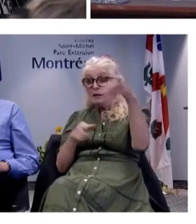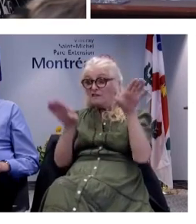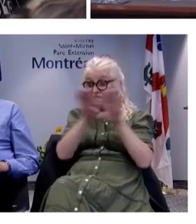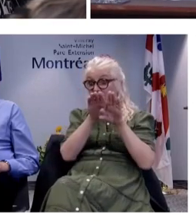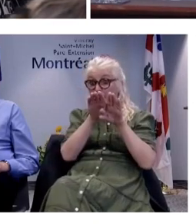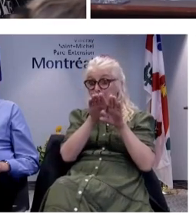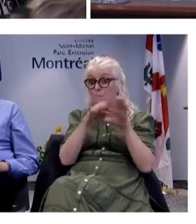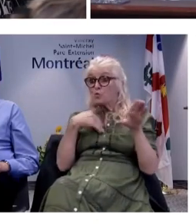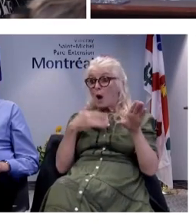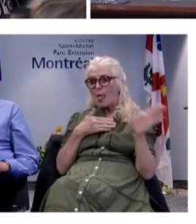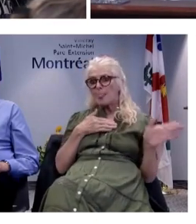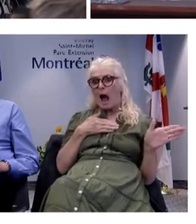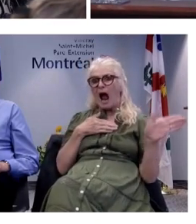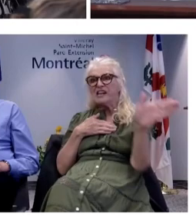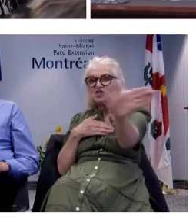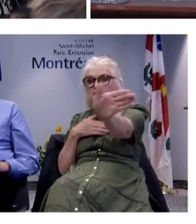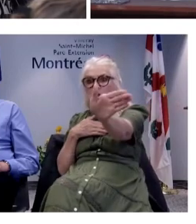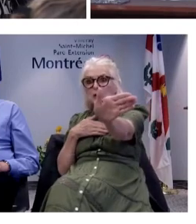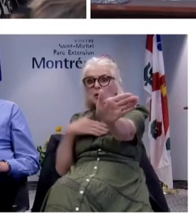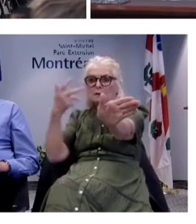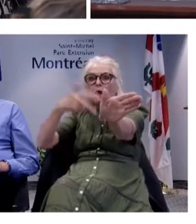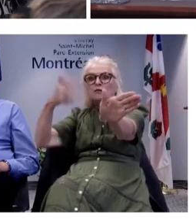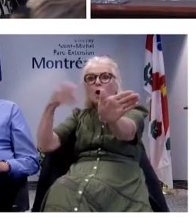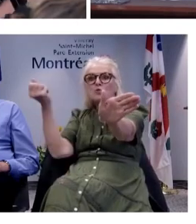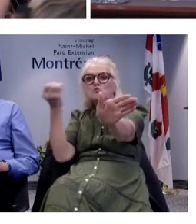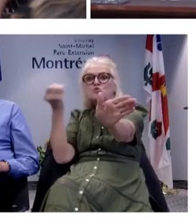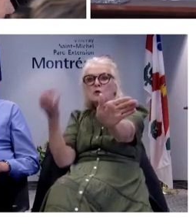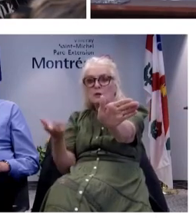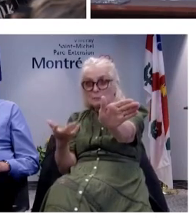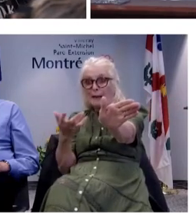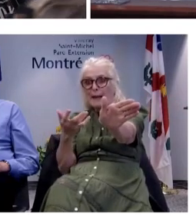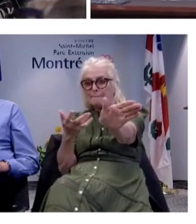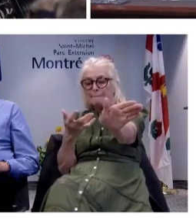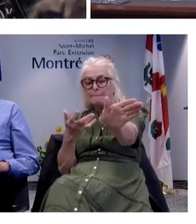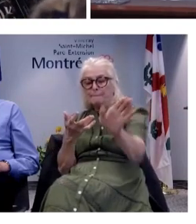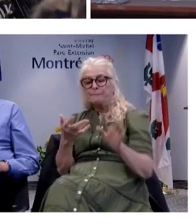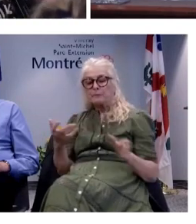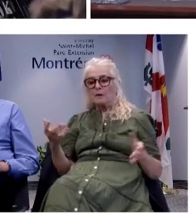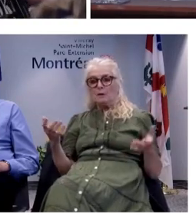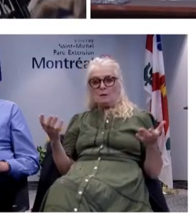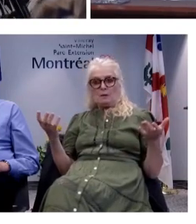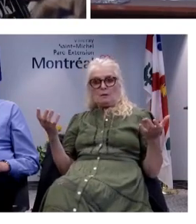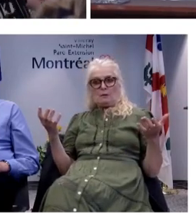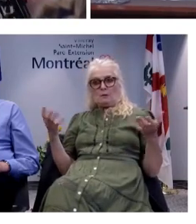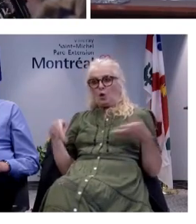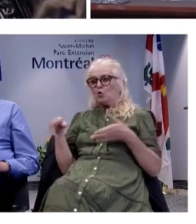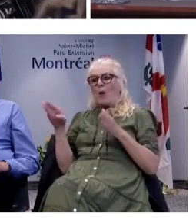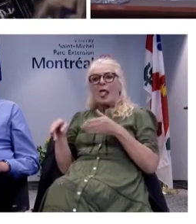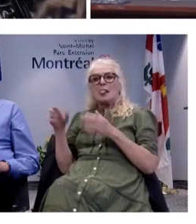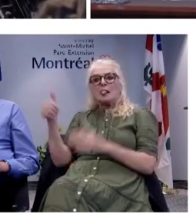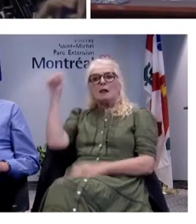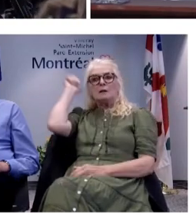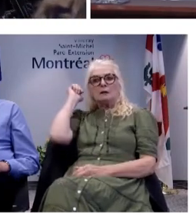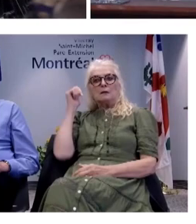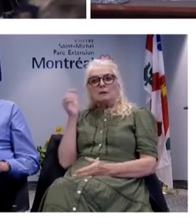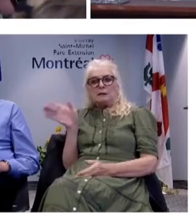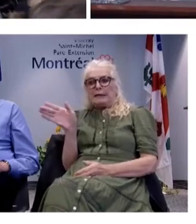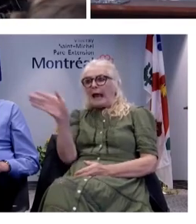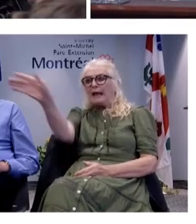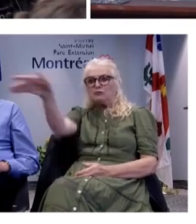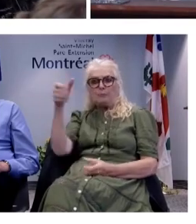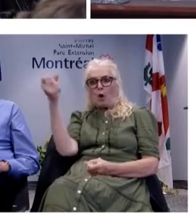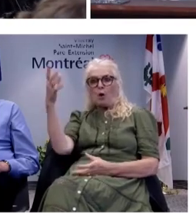y aura zéro parking on va faire quoi on va mettre les voitures ou les ruelles ne sont pas d'énergie non plus qu'est-ce qu'on fait